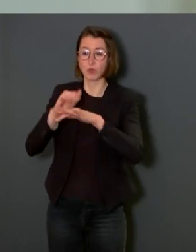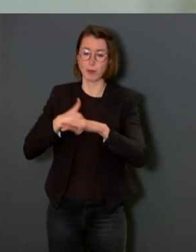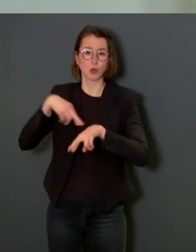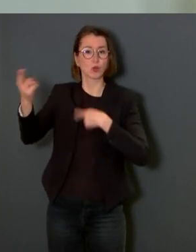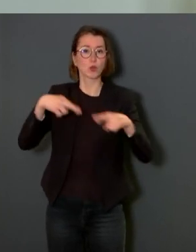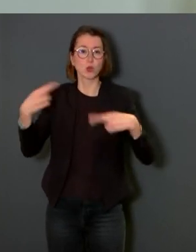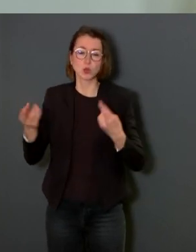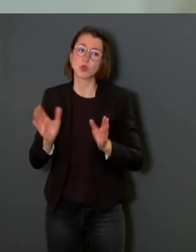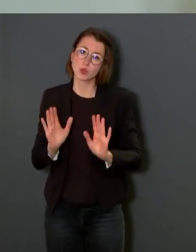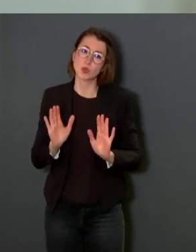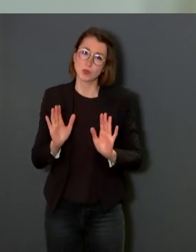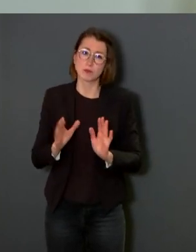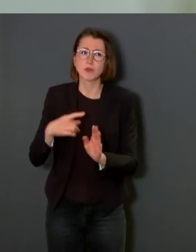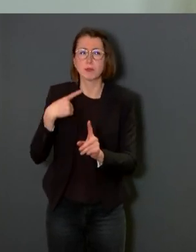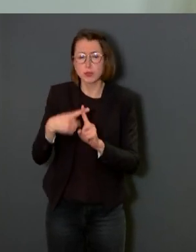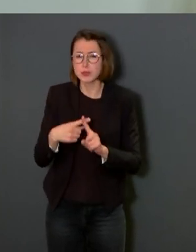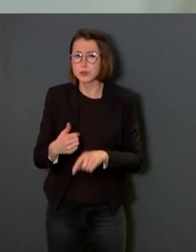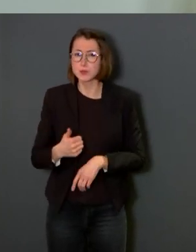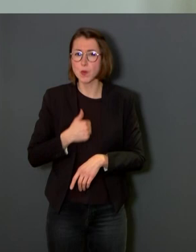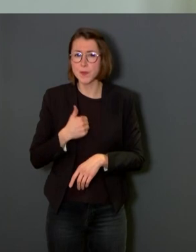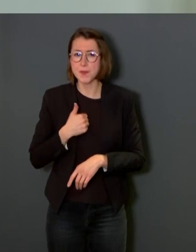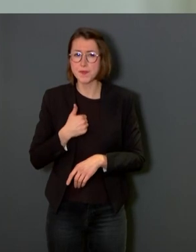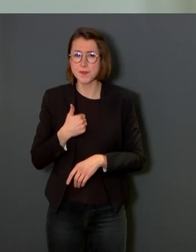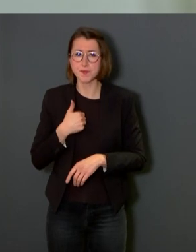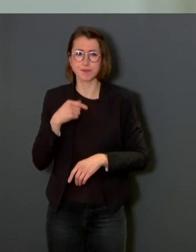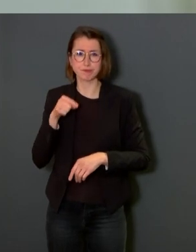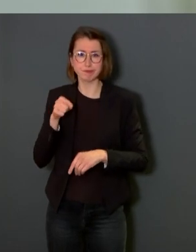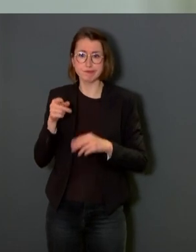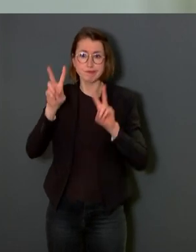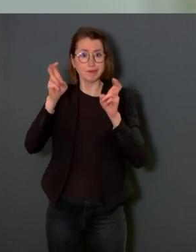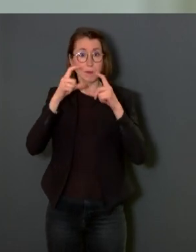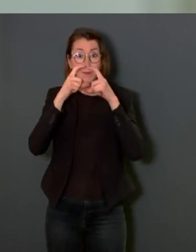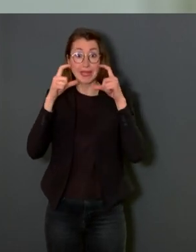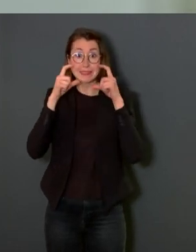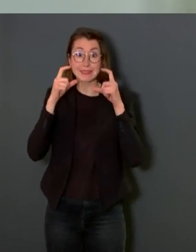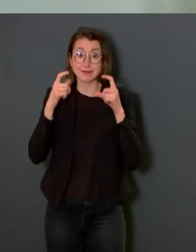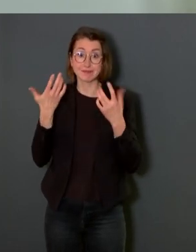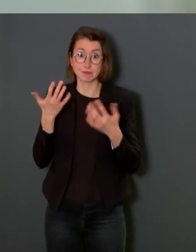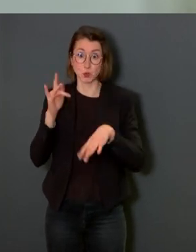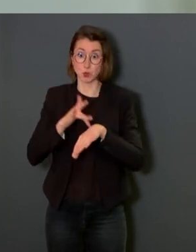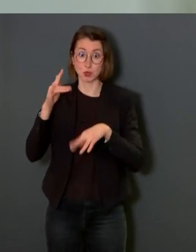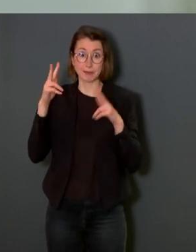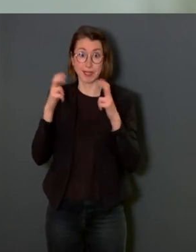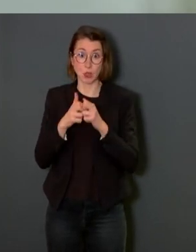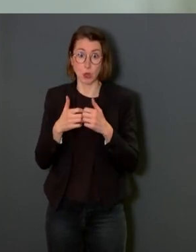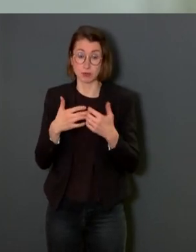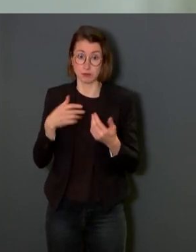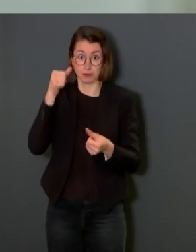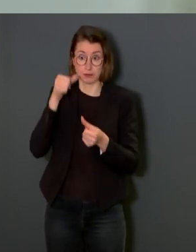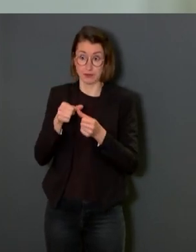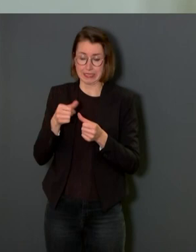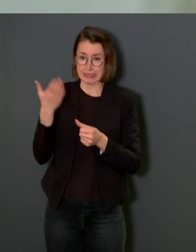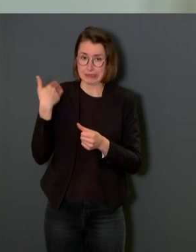une expérience sur le port du masque généralisé dont je garde un souvenir mitigé, l'ayant imposé, l'ayant